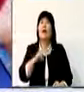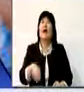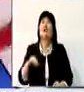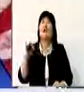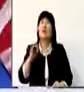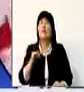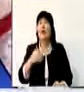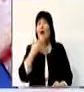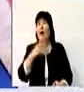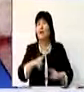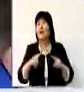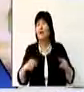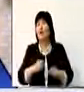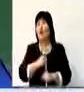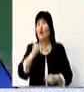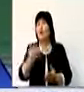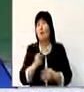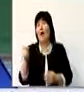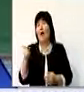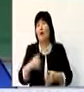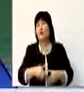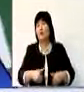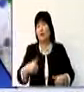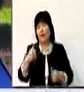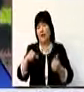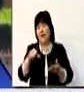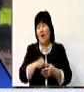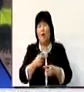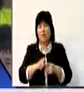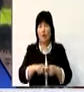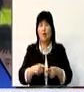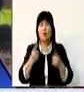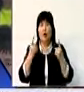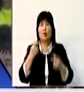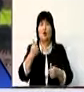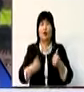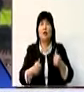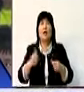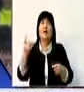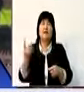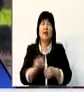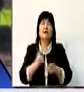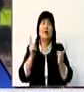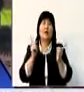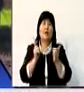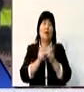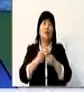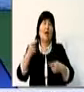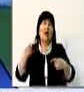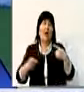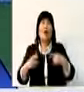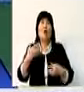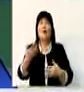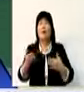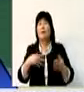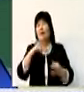Исақабылов ақтық сынға жолдама алып, алтын белбеуді сарапқа салды. Бұдан бұрын дүбірлі додаларда сан мәрте жолыққан азулы қарсыластар